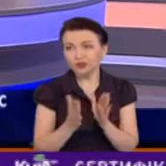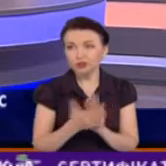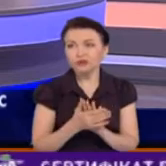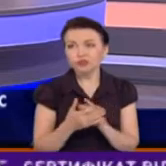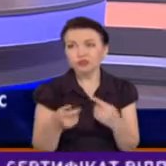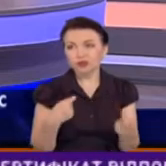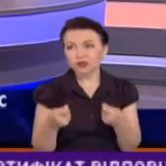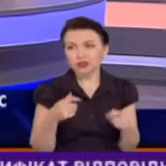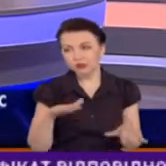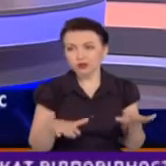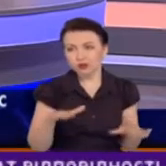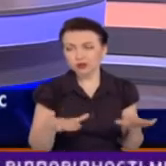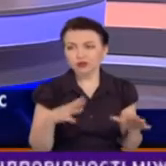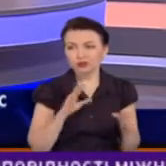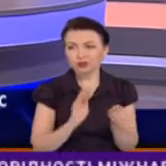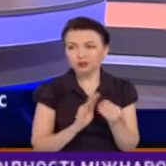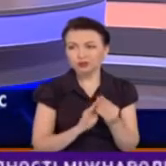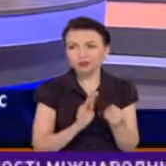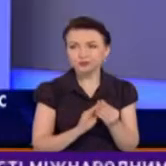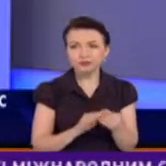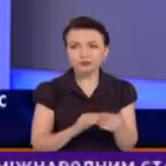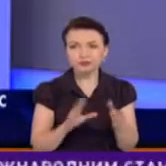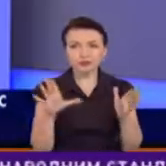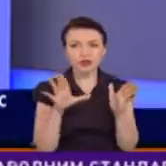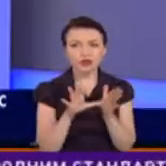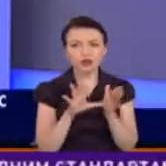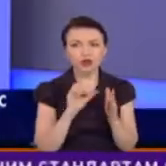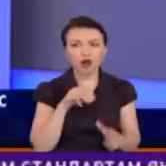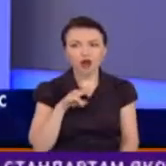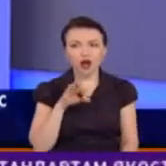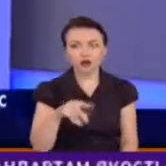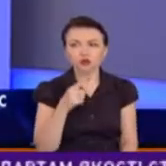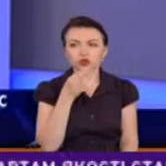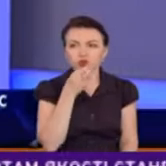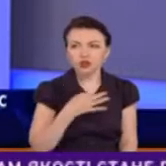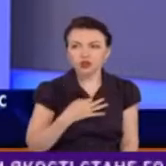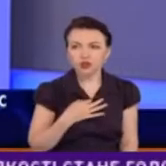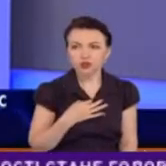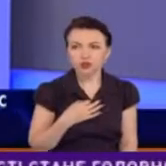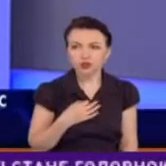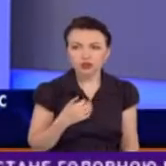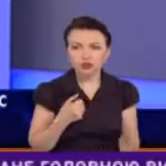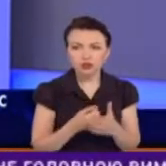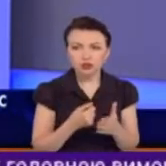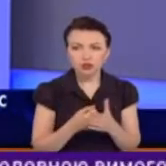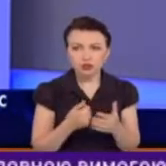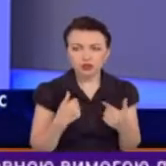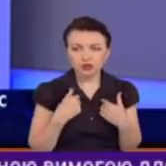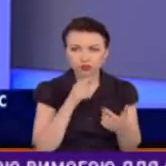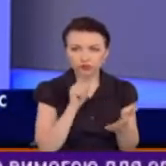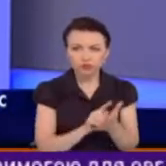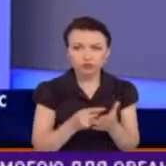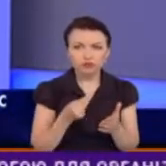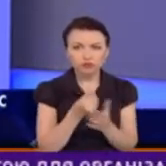не хітався. Ну, да, стабільно. Енергатом що скаже? Так дивіться, що ж у мене таке? До мене зараз мене зобов'язали